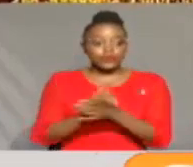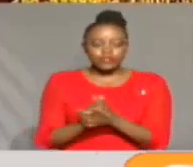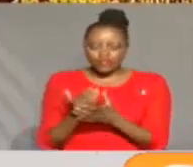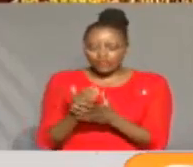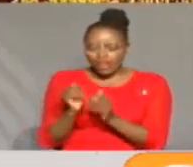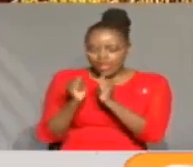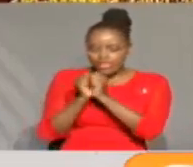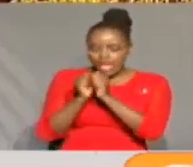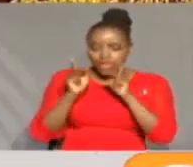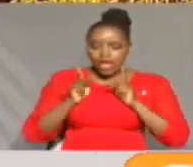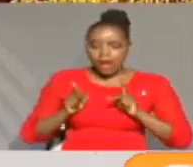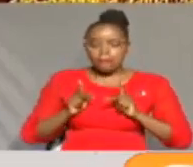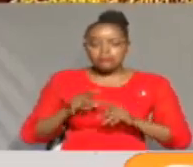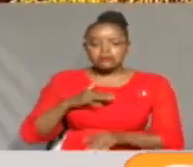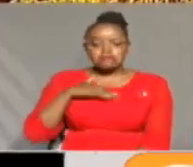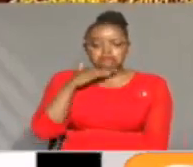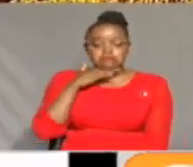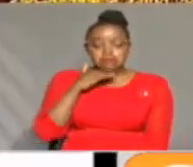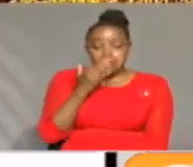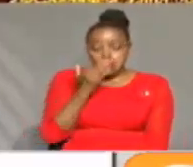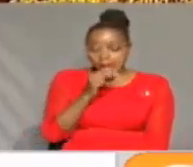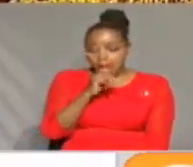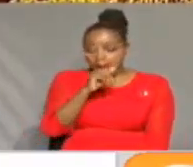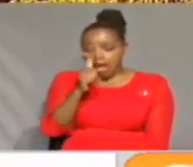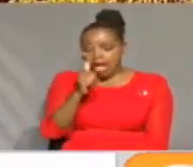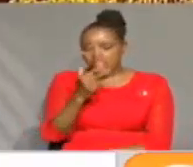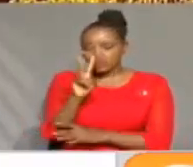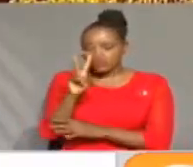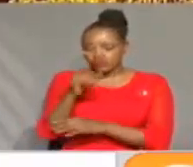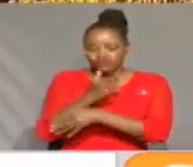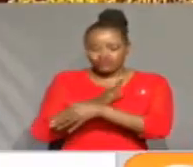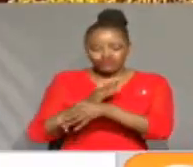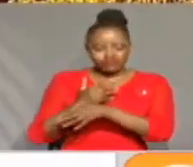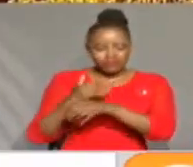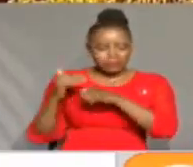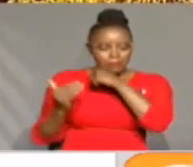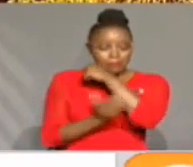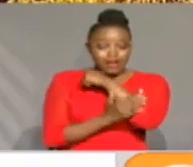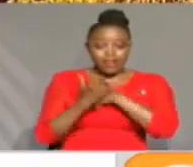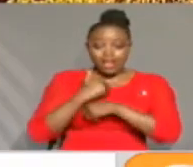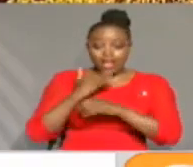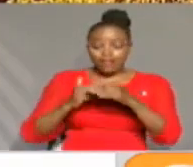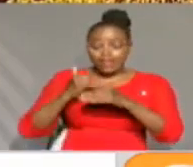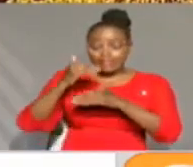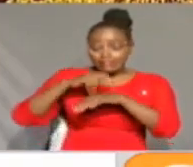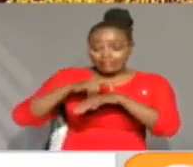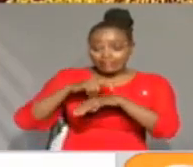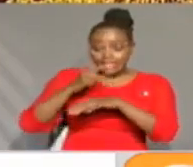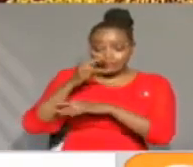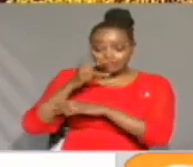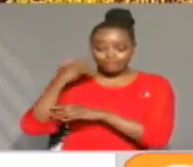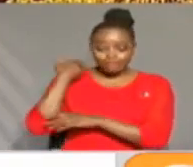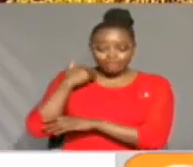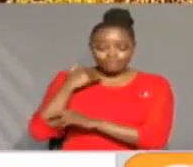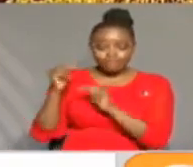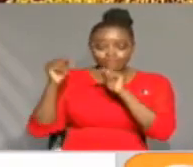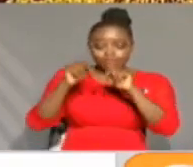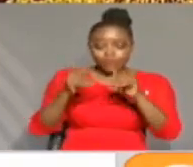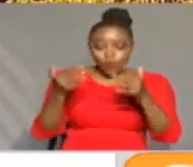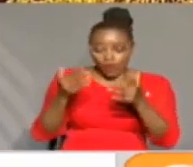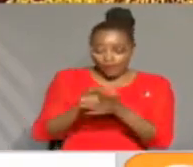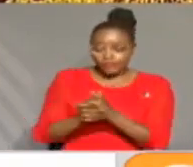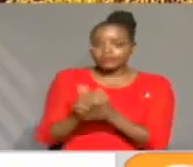Takriban watu 10 wamepoteza maisha huku wengine wawili wakisalia na majeraha mabaya baada ya wahalifu kuvamia kijiji cha